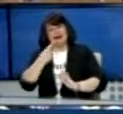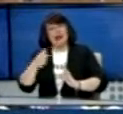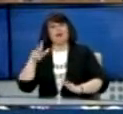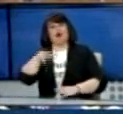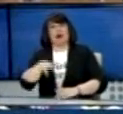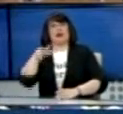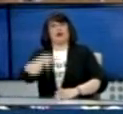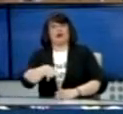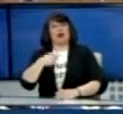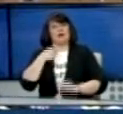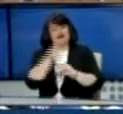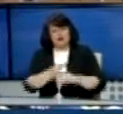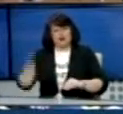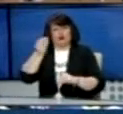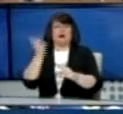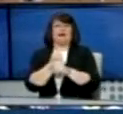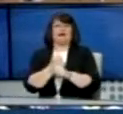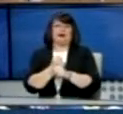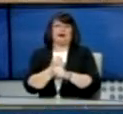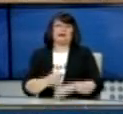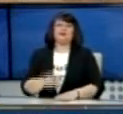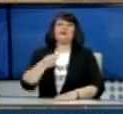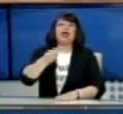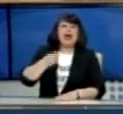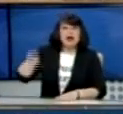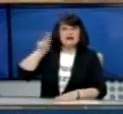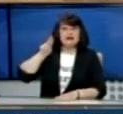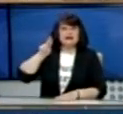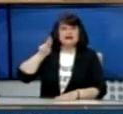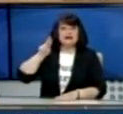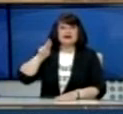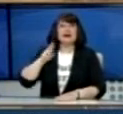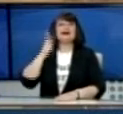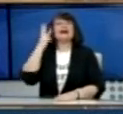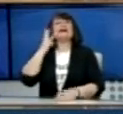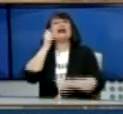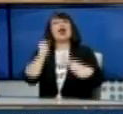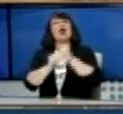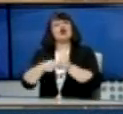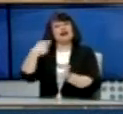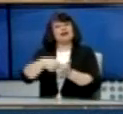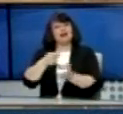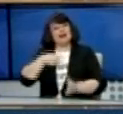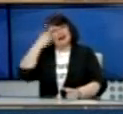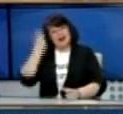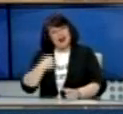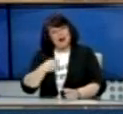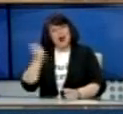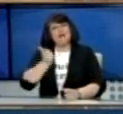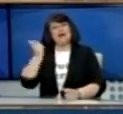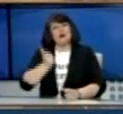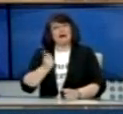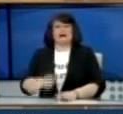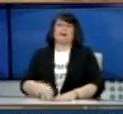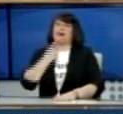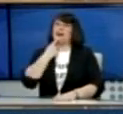ανάπτυξη και στη δημιουργία των θέσεων εργασίας. Άρα και οι σημερινές εξαγγελίες του Πρωθυπουργού δεν είναι κάτι παραπάνω ή κάτι παρακάτω